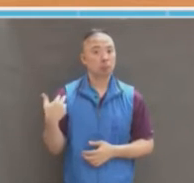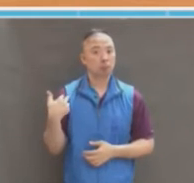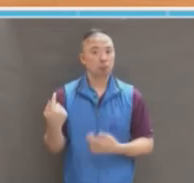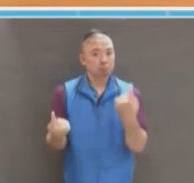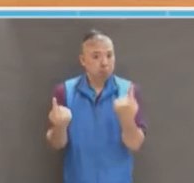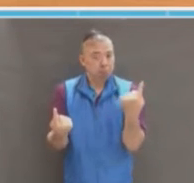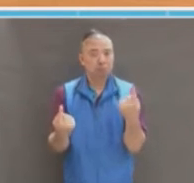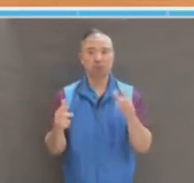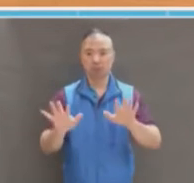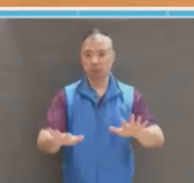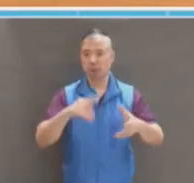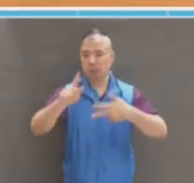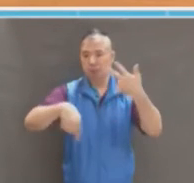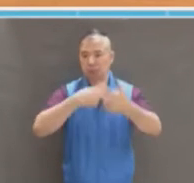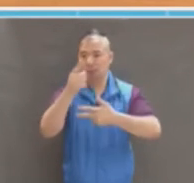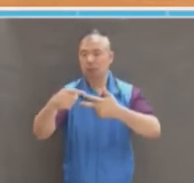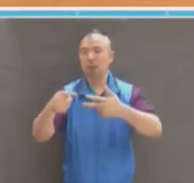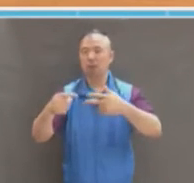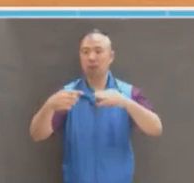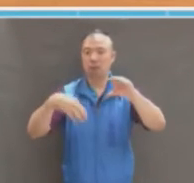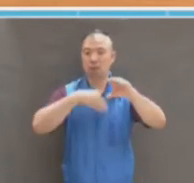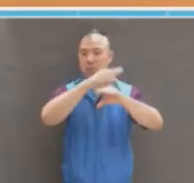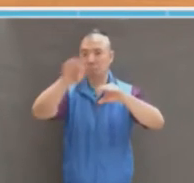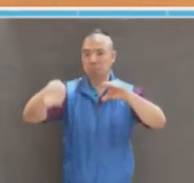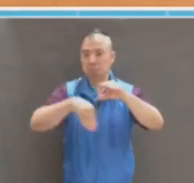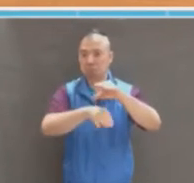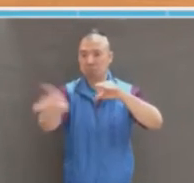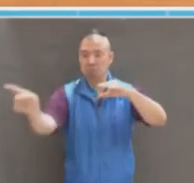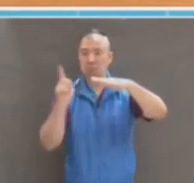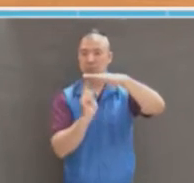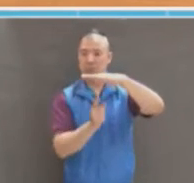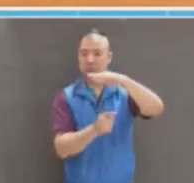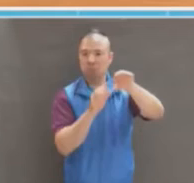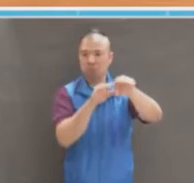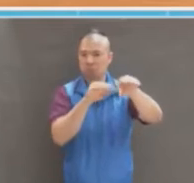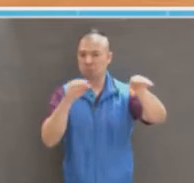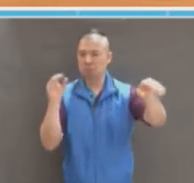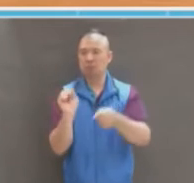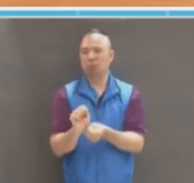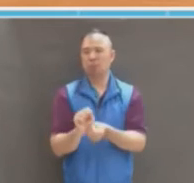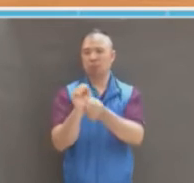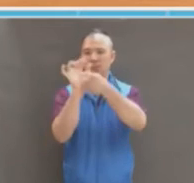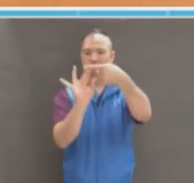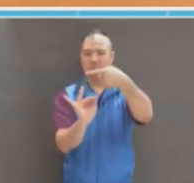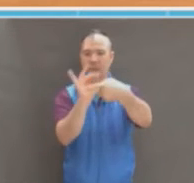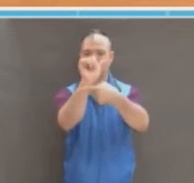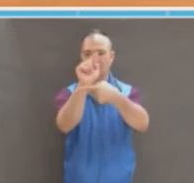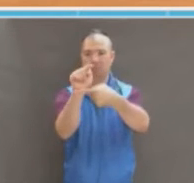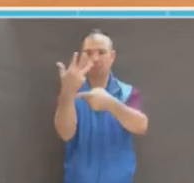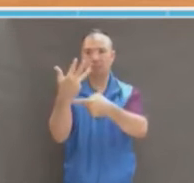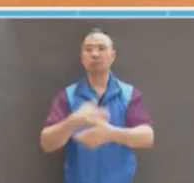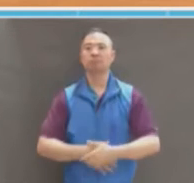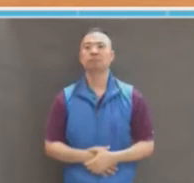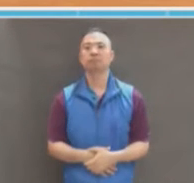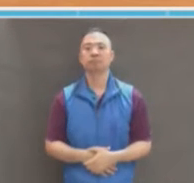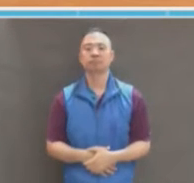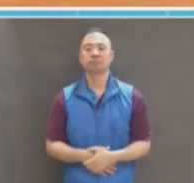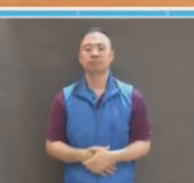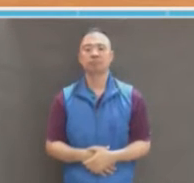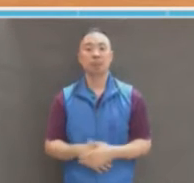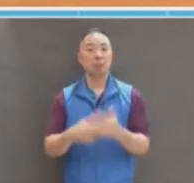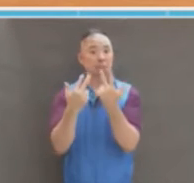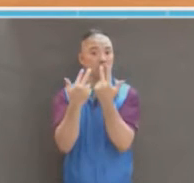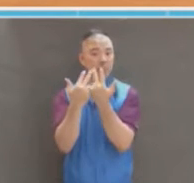16.7%， 等于是连续放假的前天晚上，昨天晚上就增加了